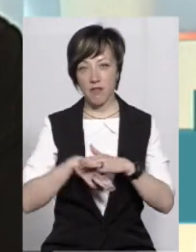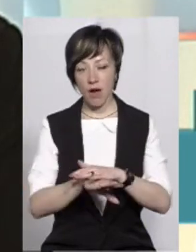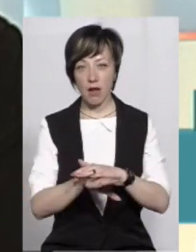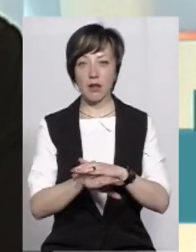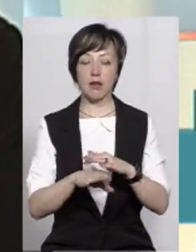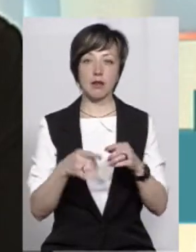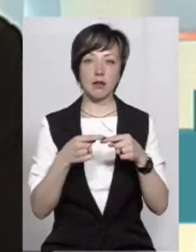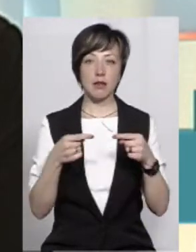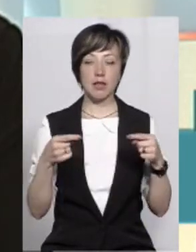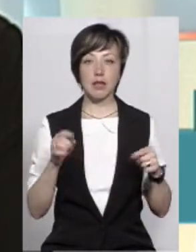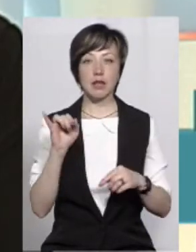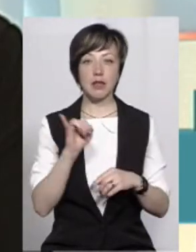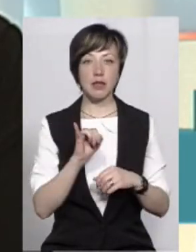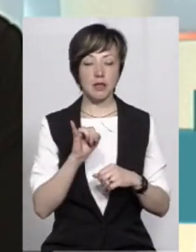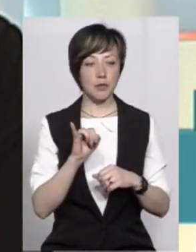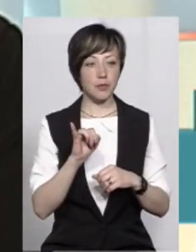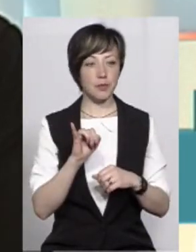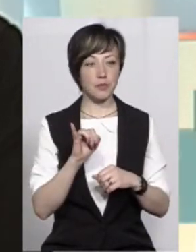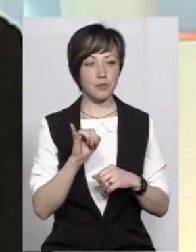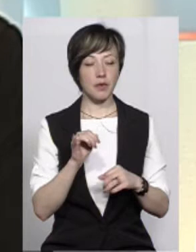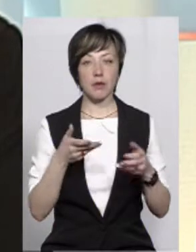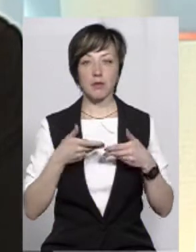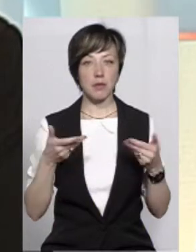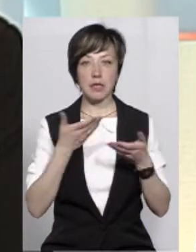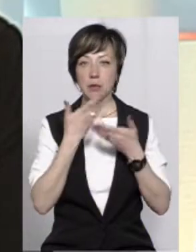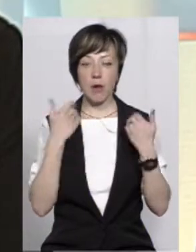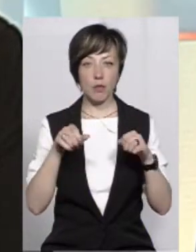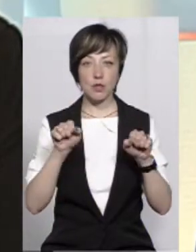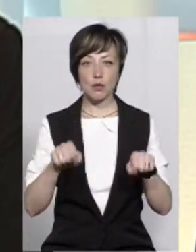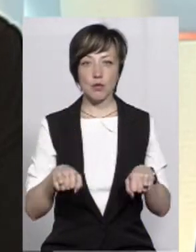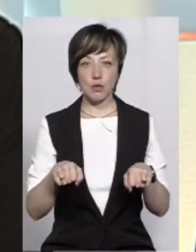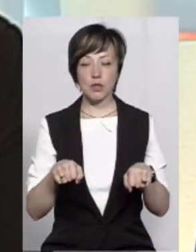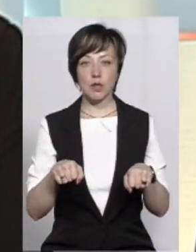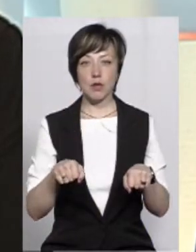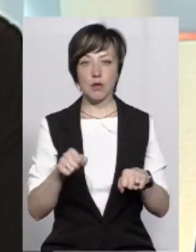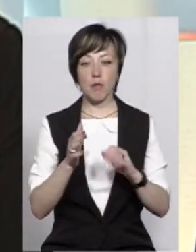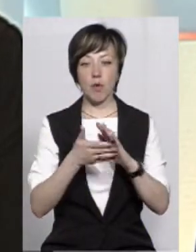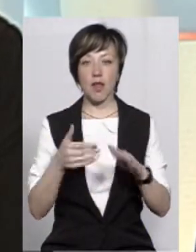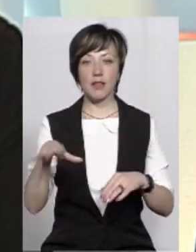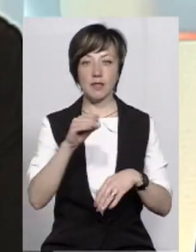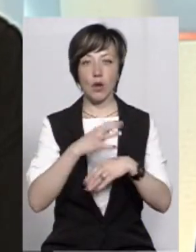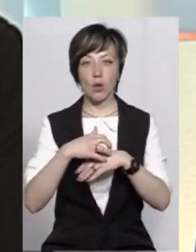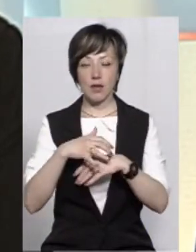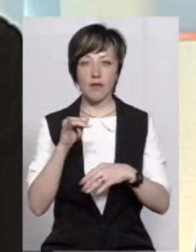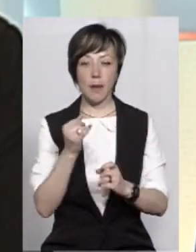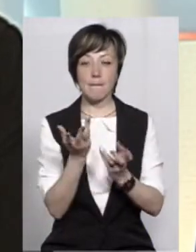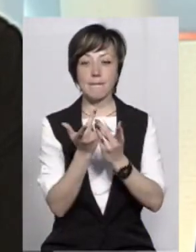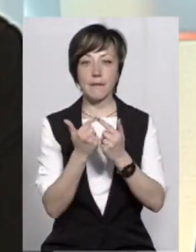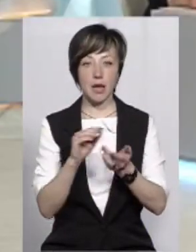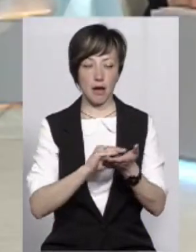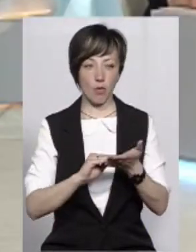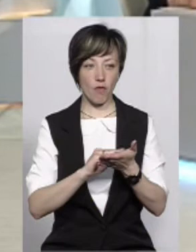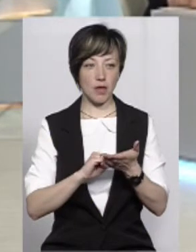підвальних приміщеннях. І ми не маємо змоги, як то кажуть, покликати всіх цих котів і їх